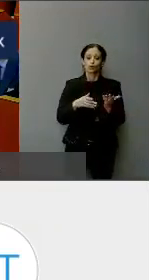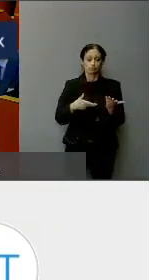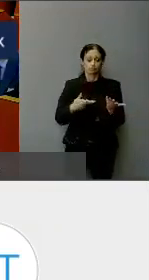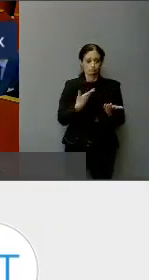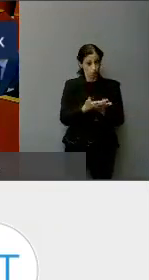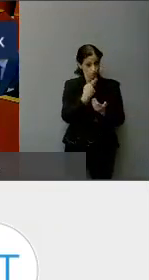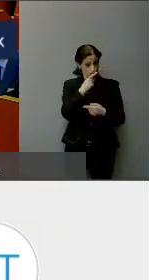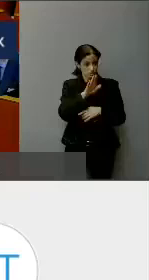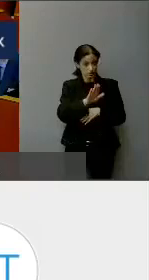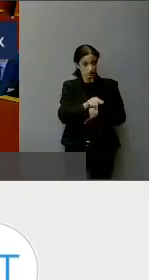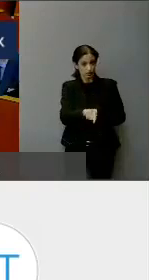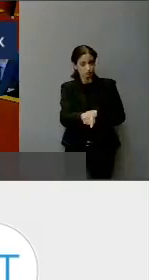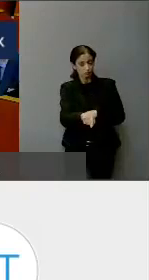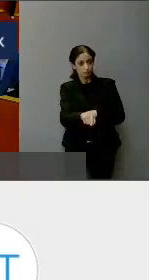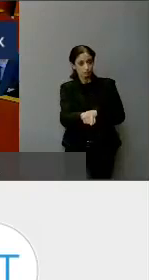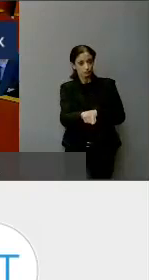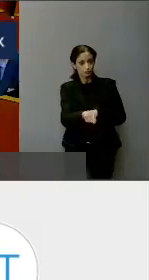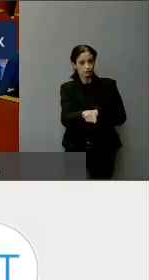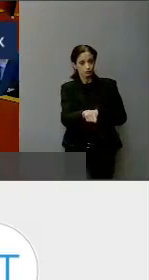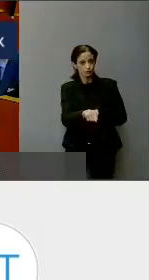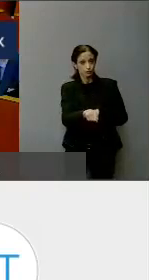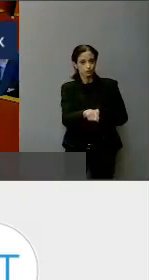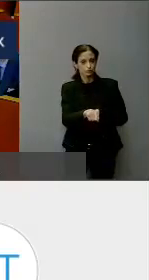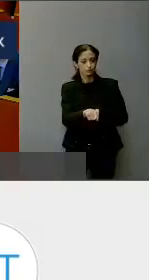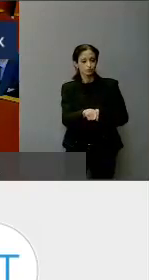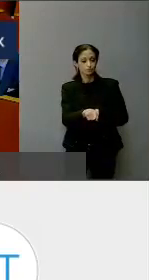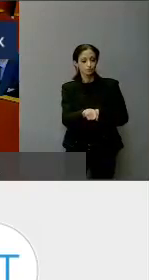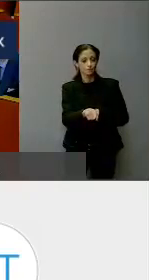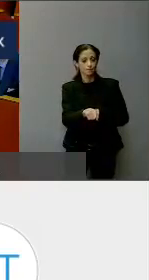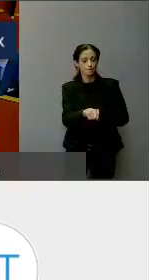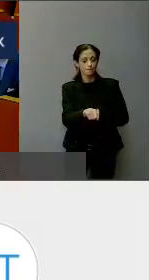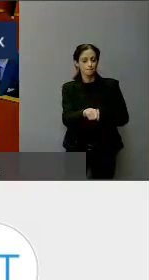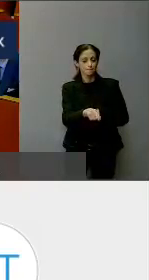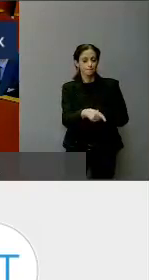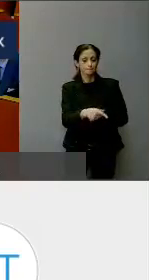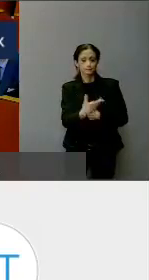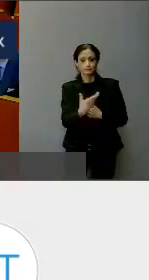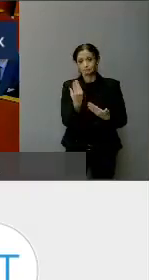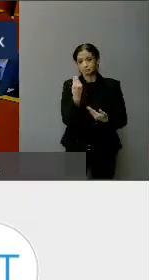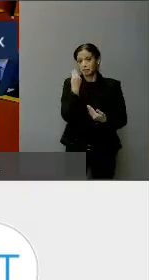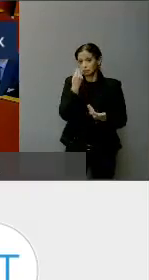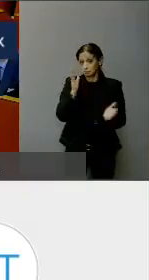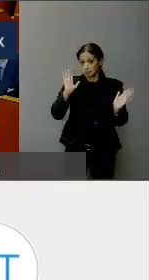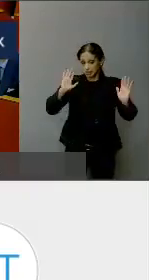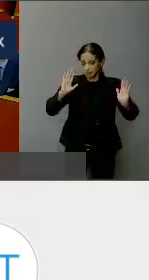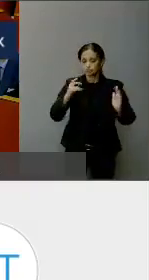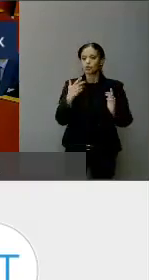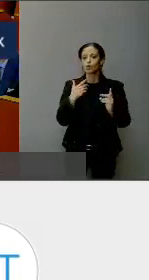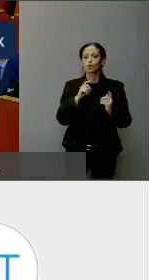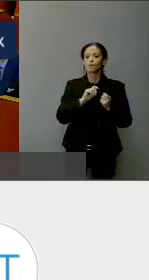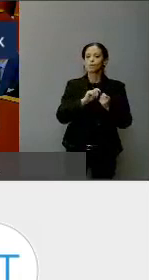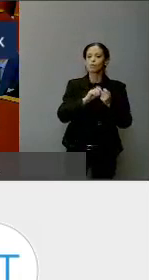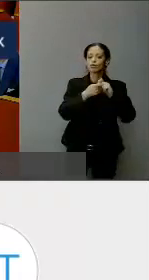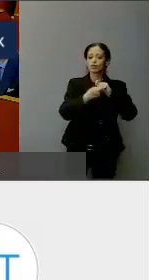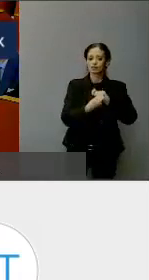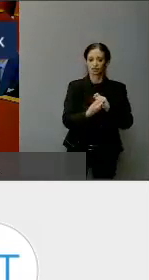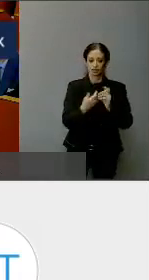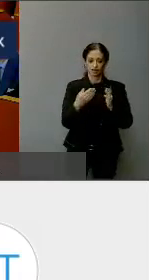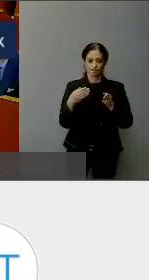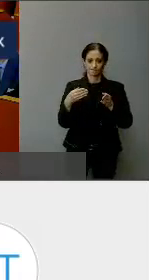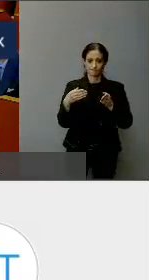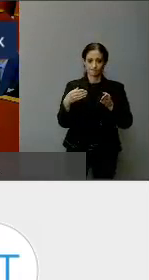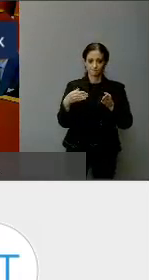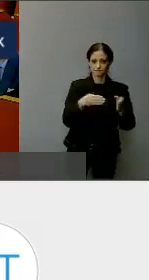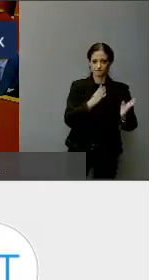probabilmente sì propongono modifiche dal punto di vista della viabilità della viabilità